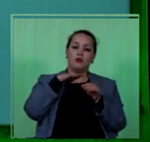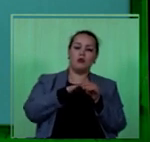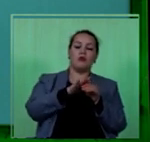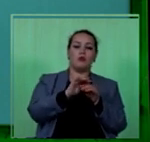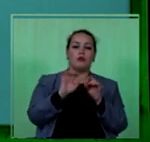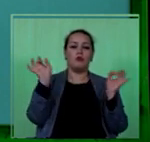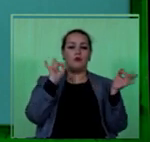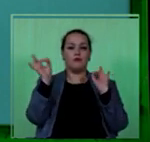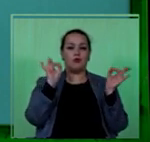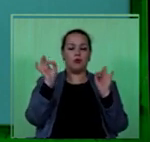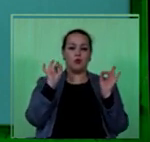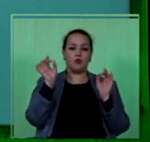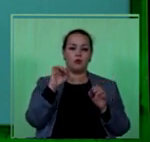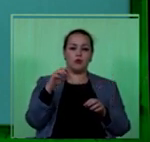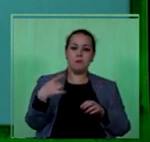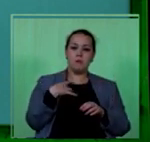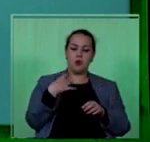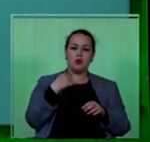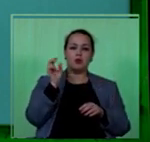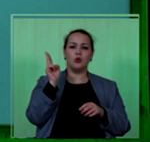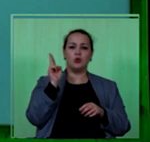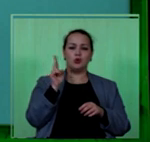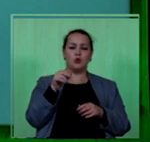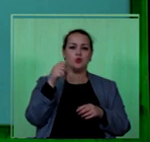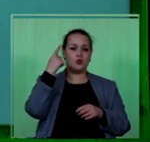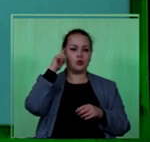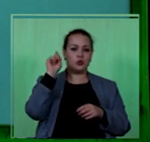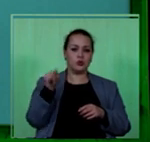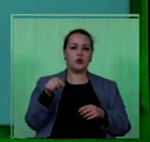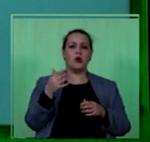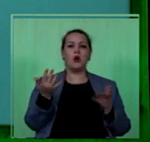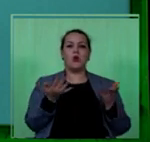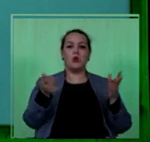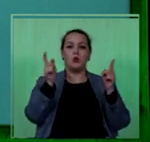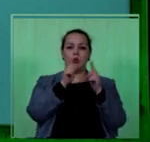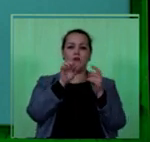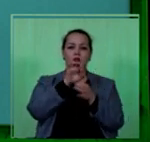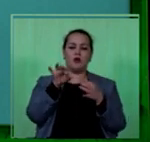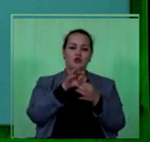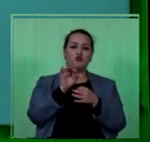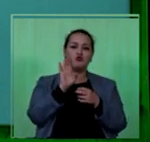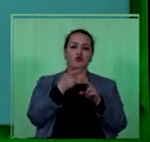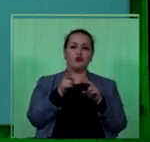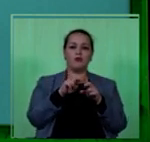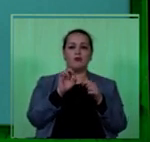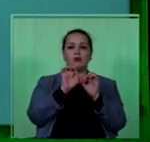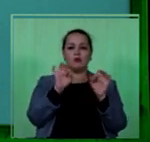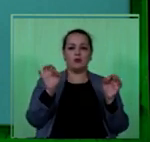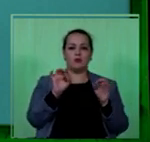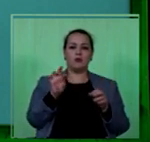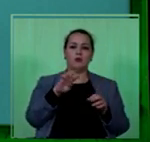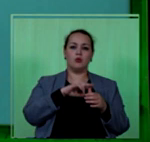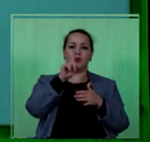белый кто уже догадался какое слово лишнее в данной строке я уверена что